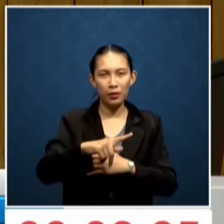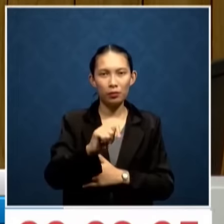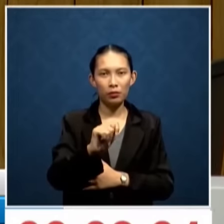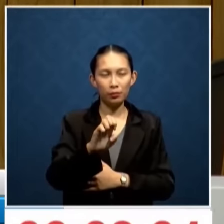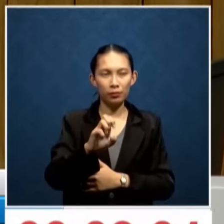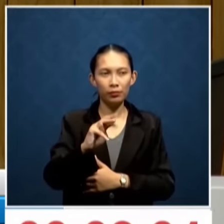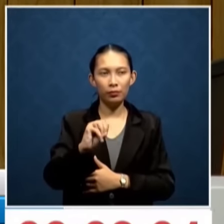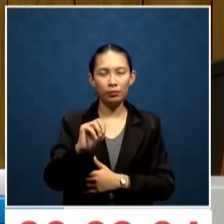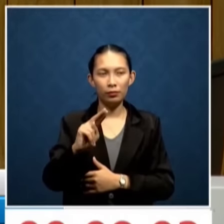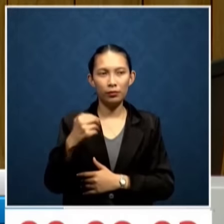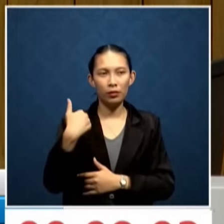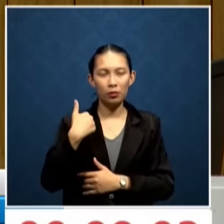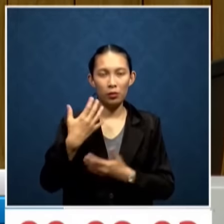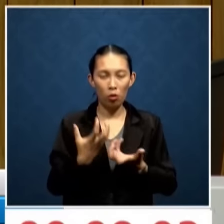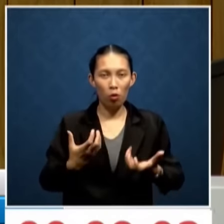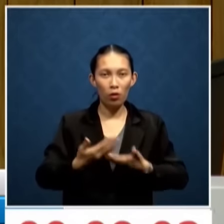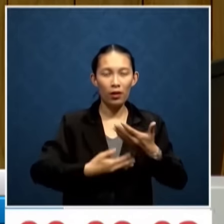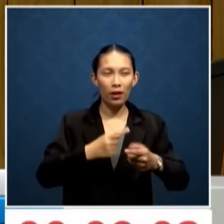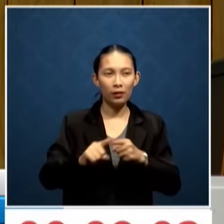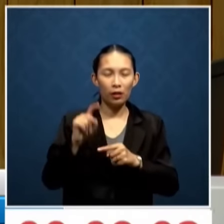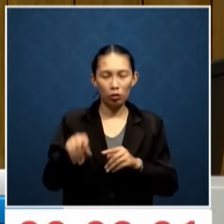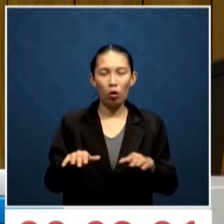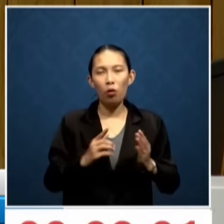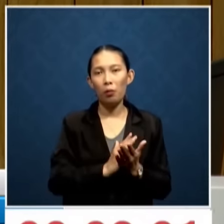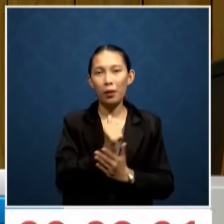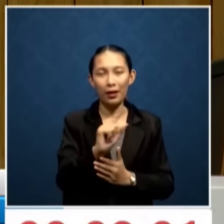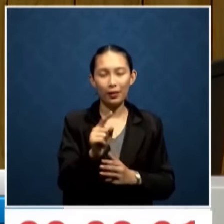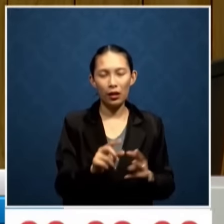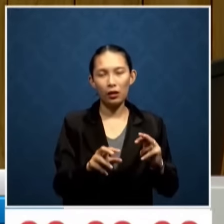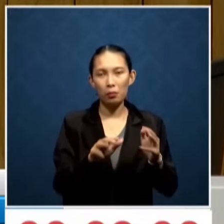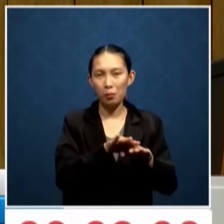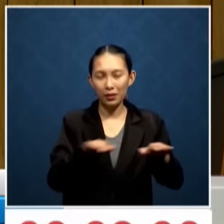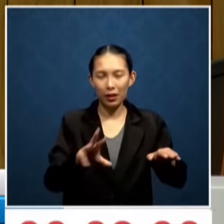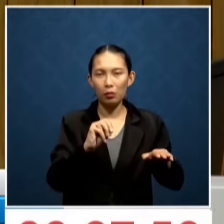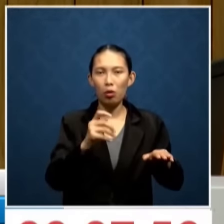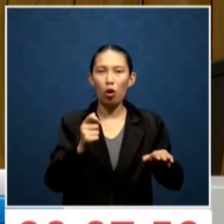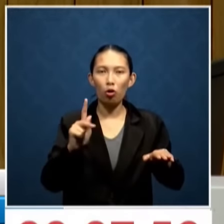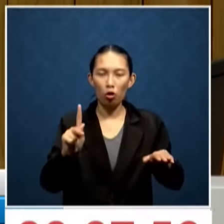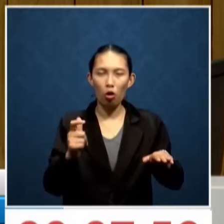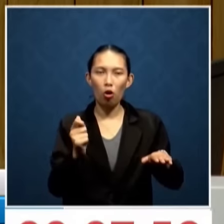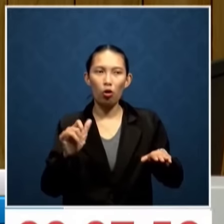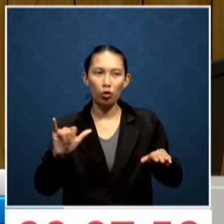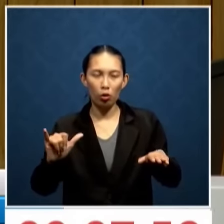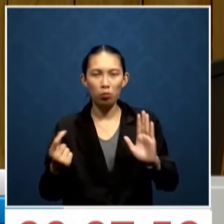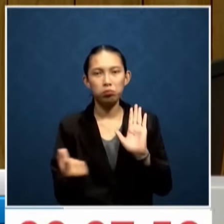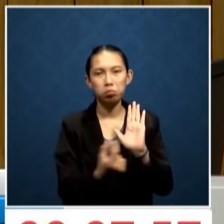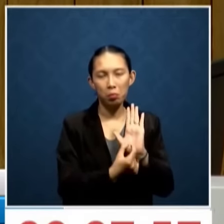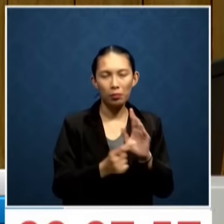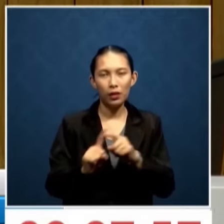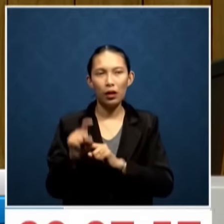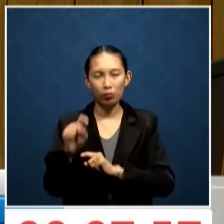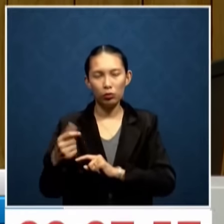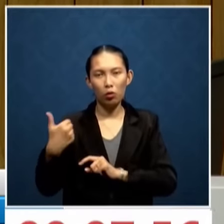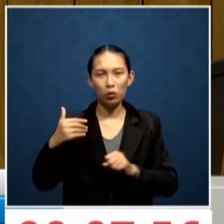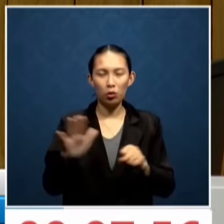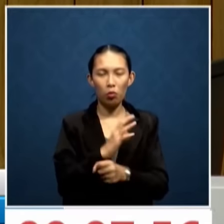ไทยแล้วสินค้าที่จะขายเนี่ยก็ต้องผ่านม.ก.ต้องผ่านอย.ต้องมีป้ายติดจะมาขายแบบเดิมไ